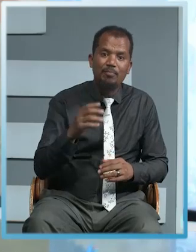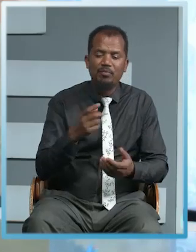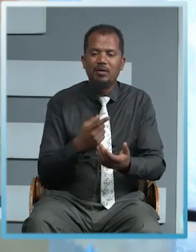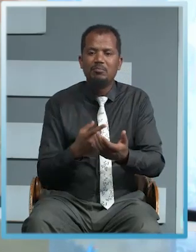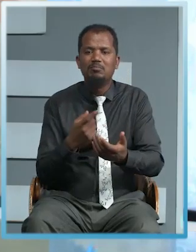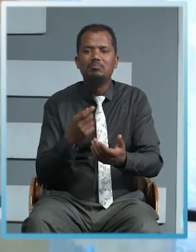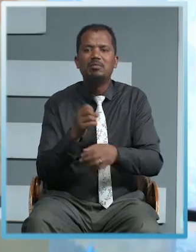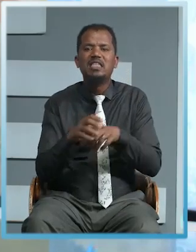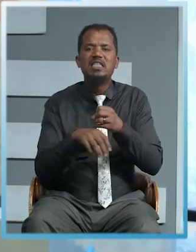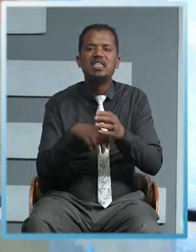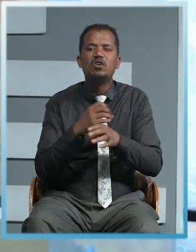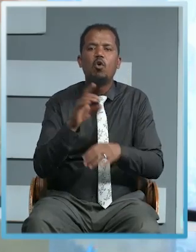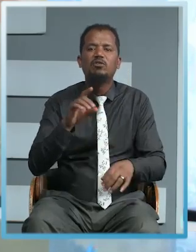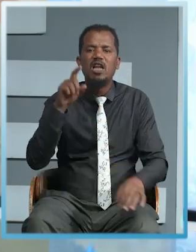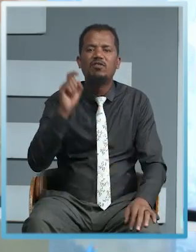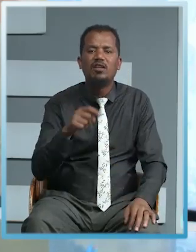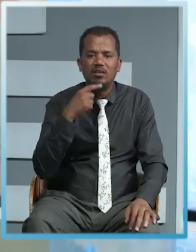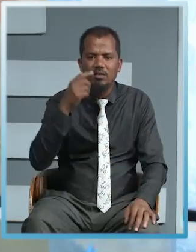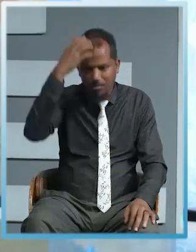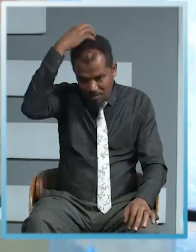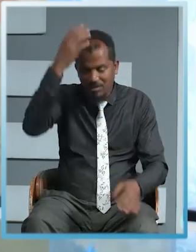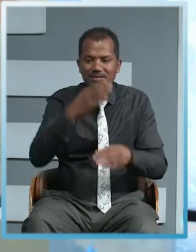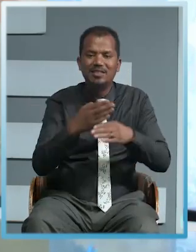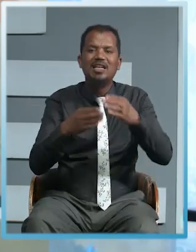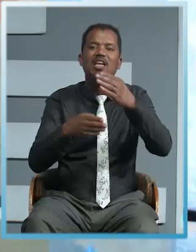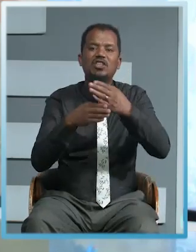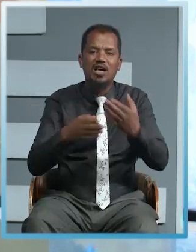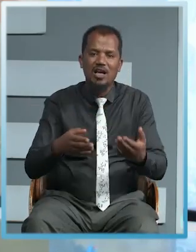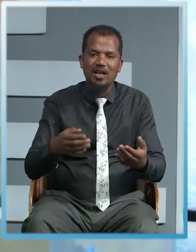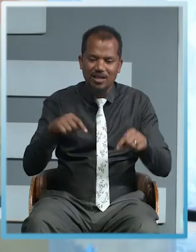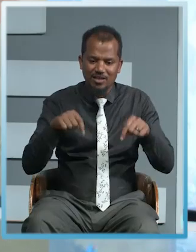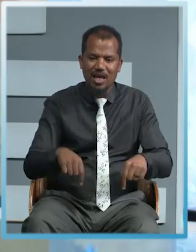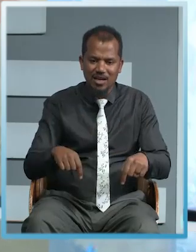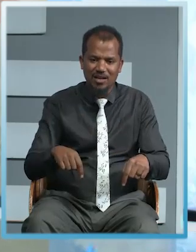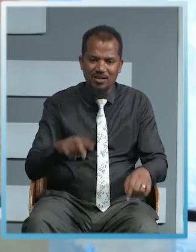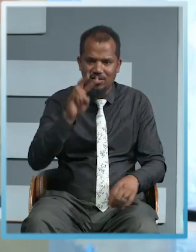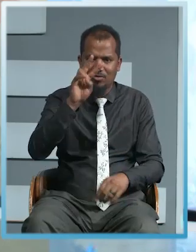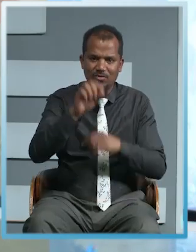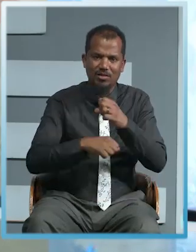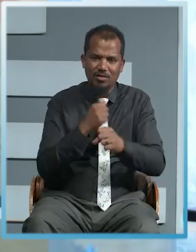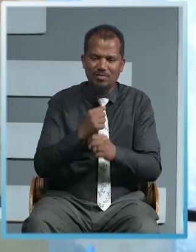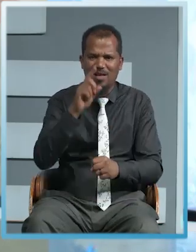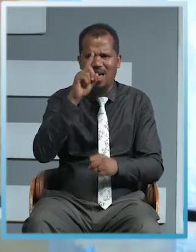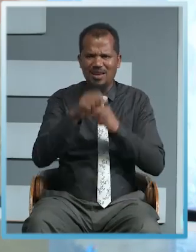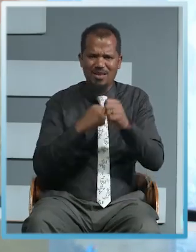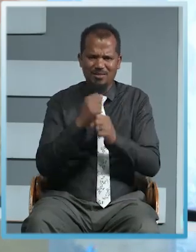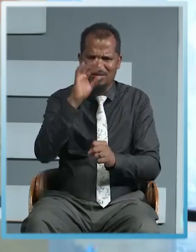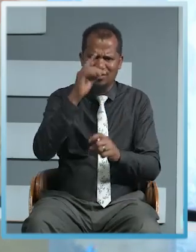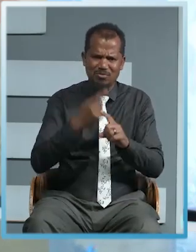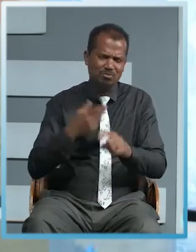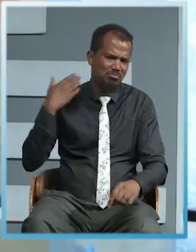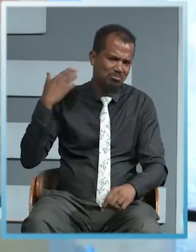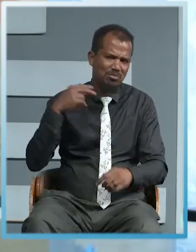የምክክር ኮሚሽን ያስፈልጋታል ተብሎ በመንግስት ደረጃ የዛሬ 2 አመት ወይም 1 አመት ከ8 ወር